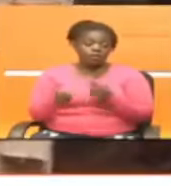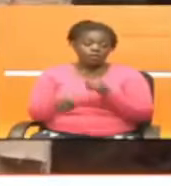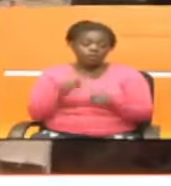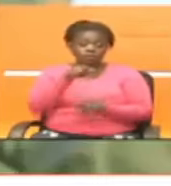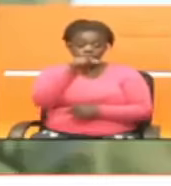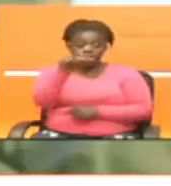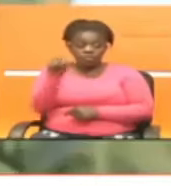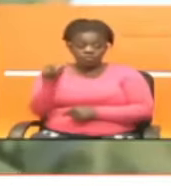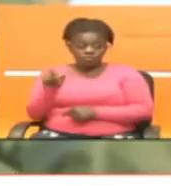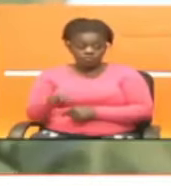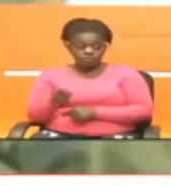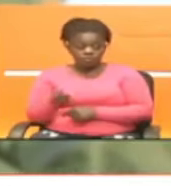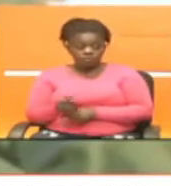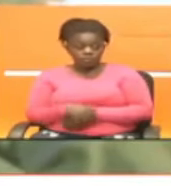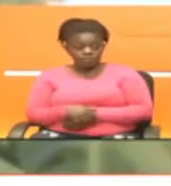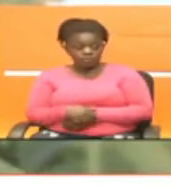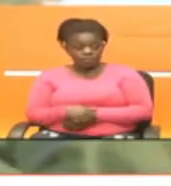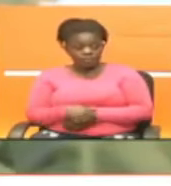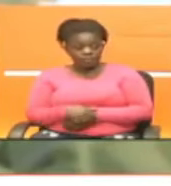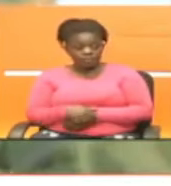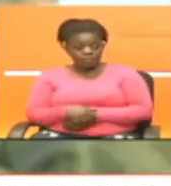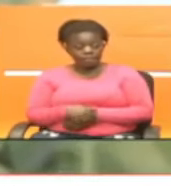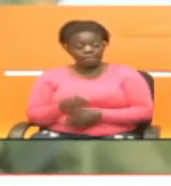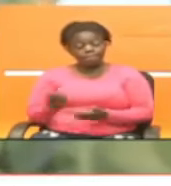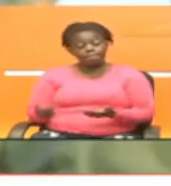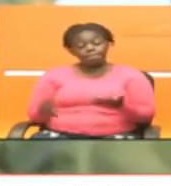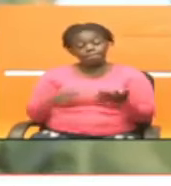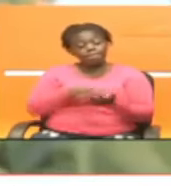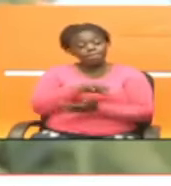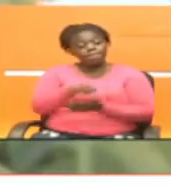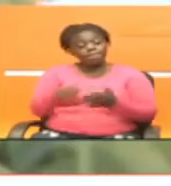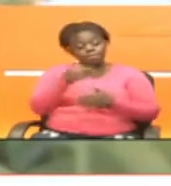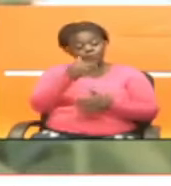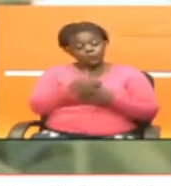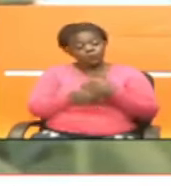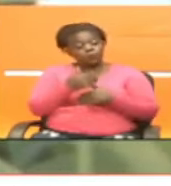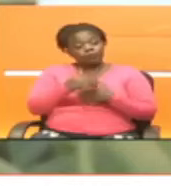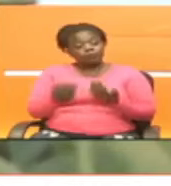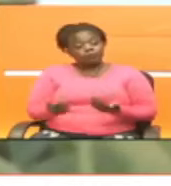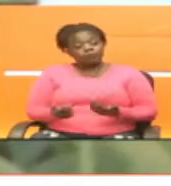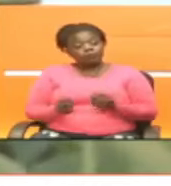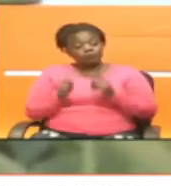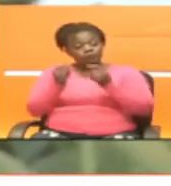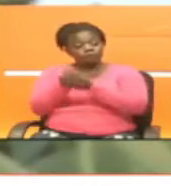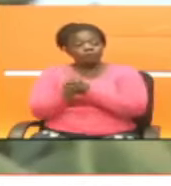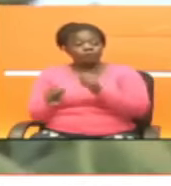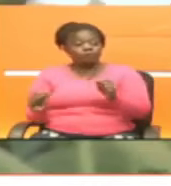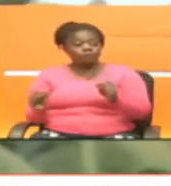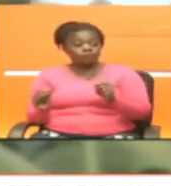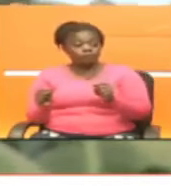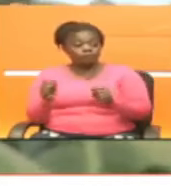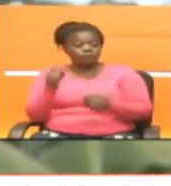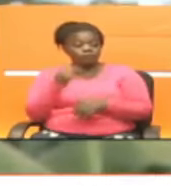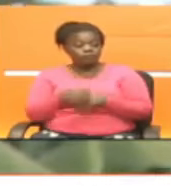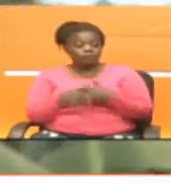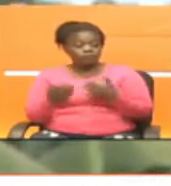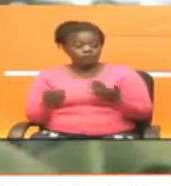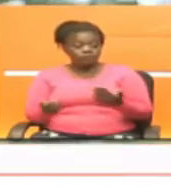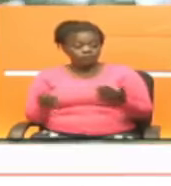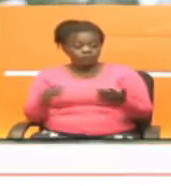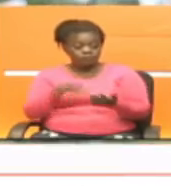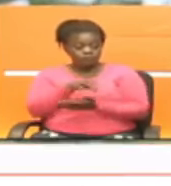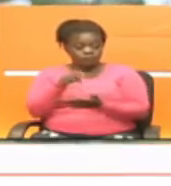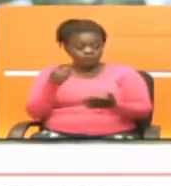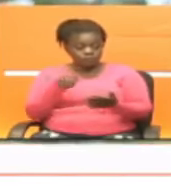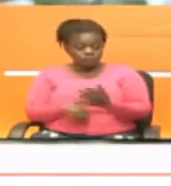munne. Babadde nga babateewuliza ensalosalo nga azze okumutaasa okuteewuliza ensalosalo n'akayana